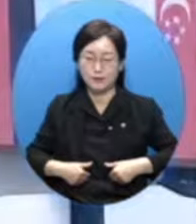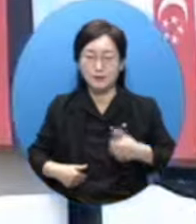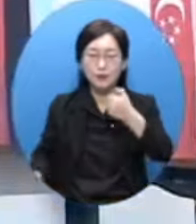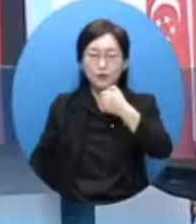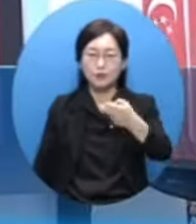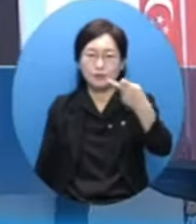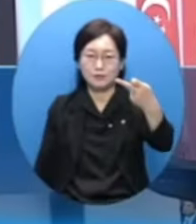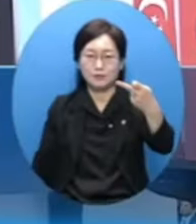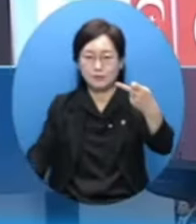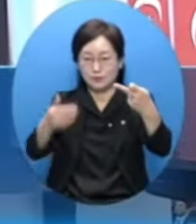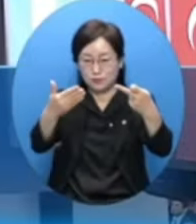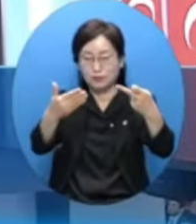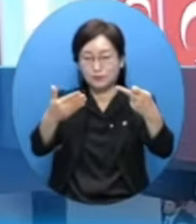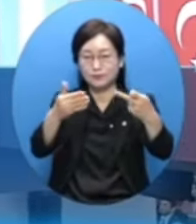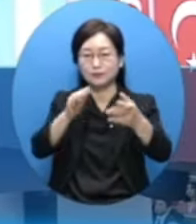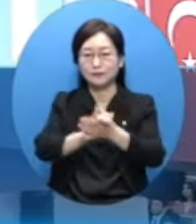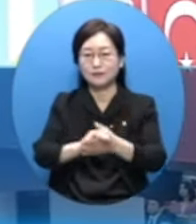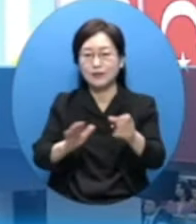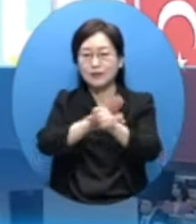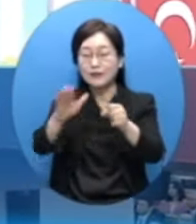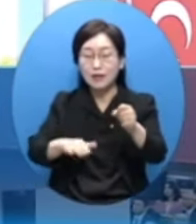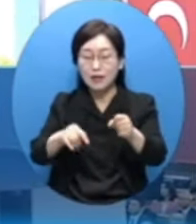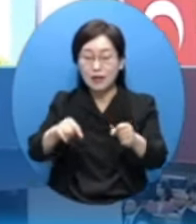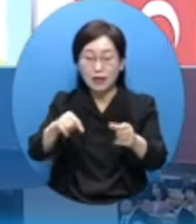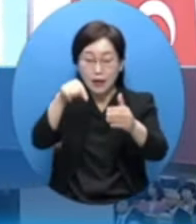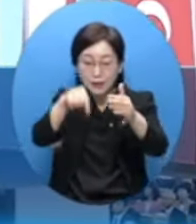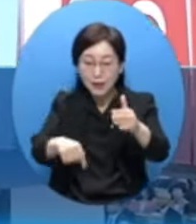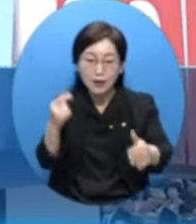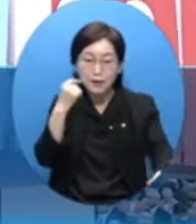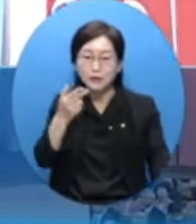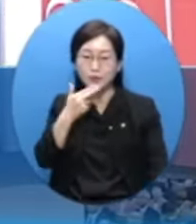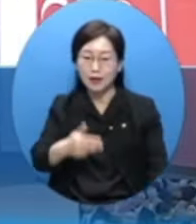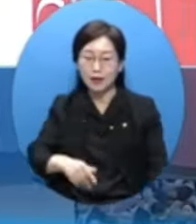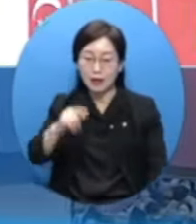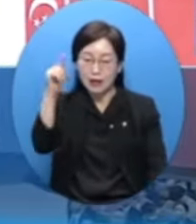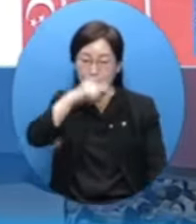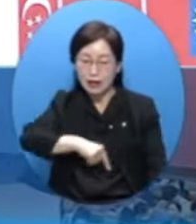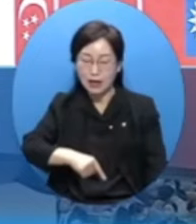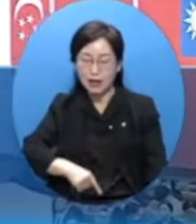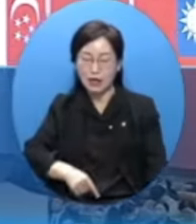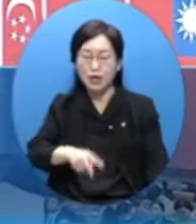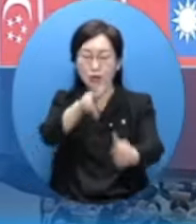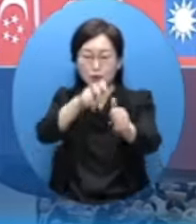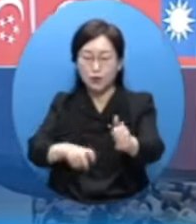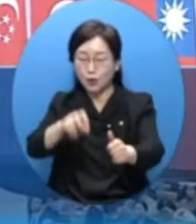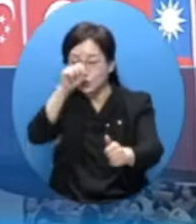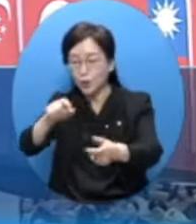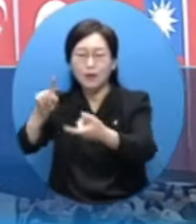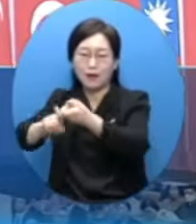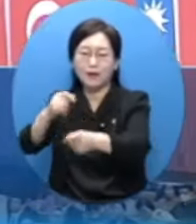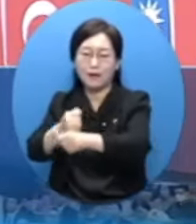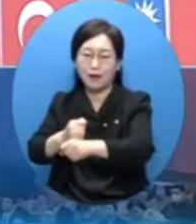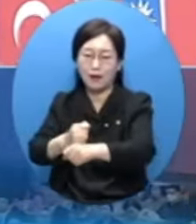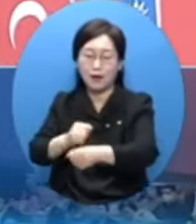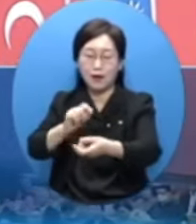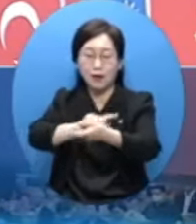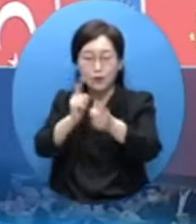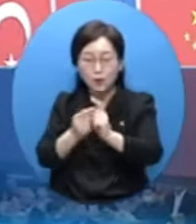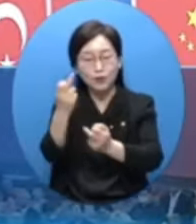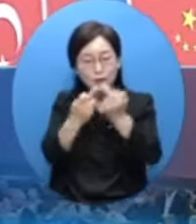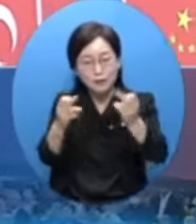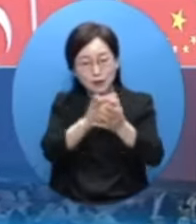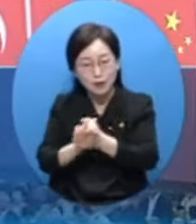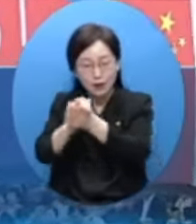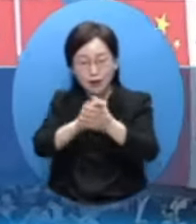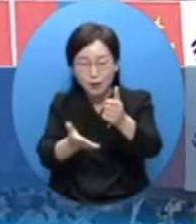12장 9절로 11절입니다. 사랑에는 거짓이 없나니 악을 미워하고 선에 속하라. 형제를 사랑하여 서로 우애하고